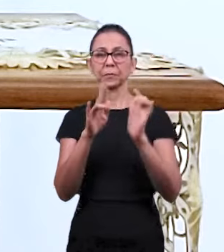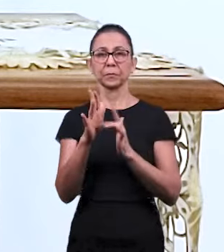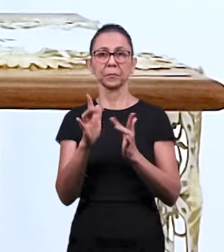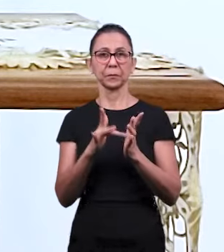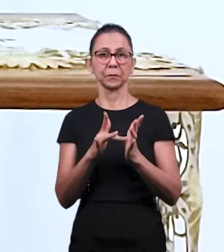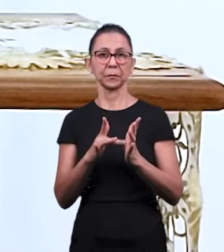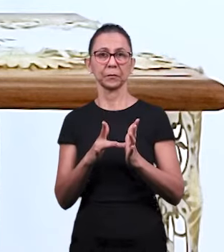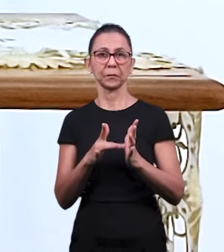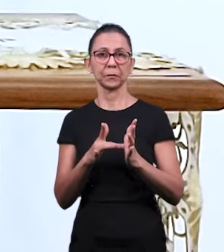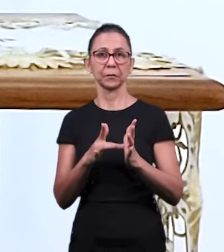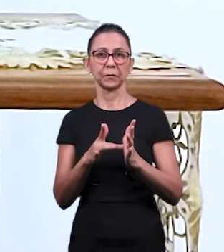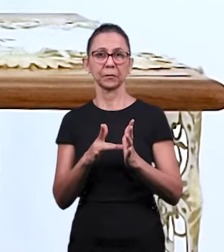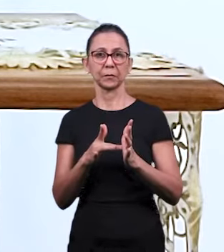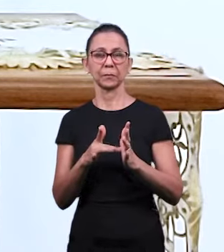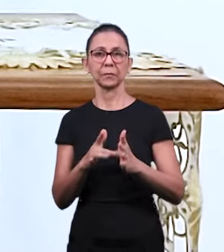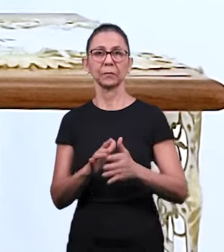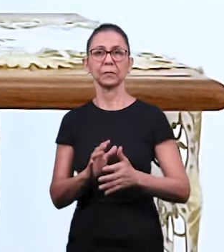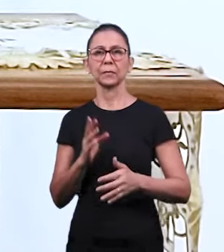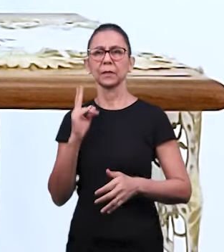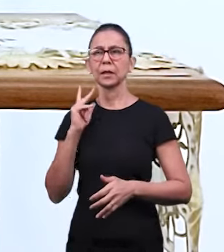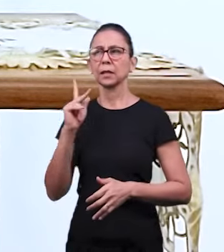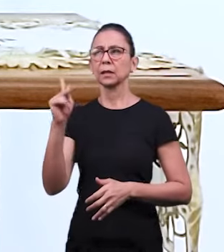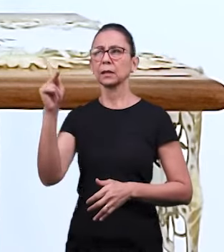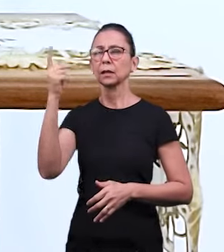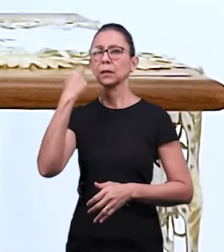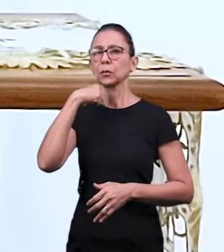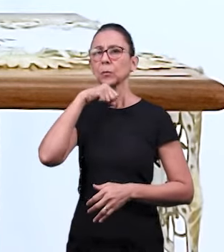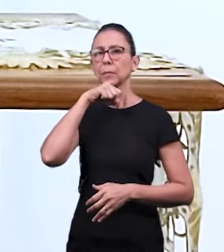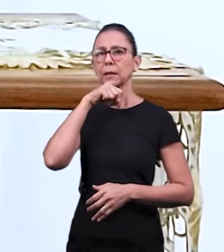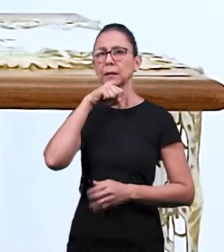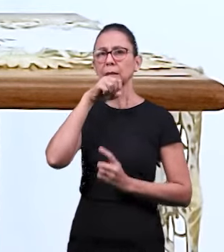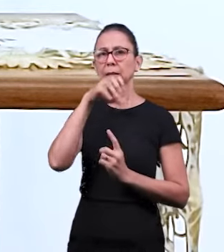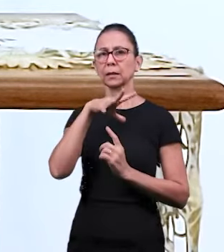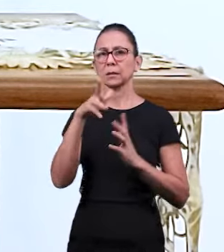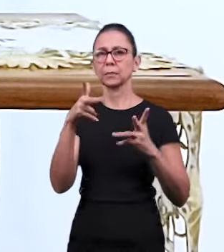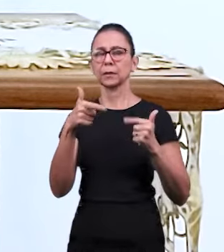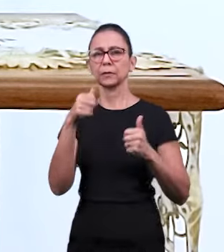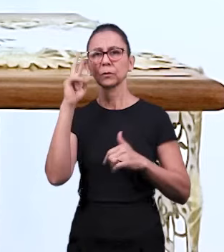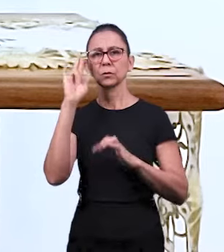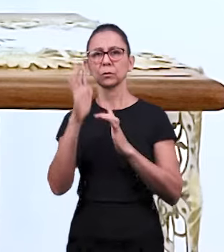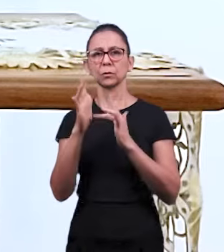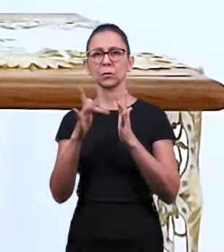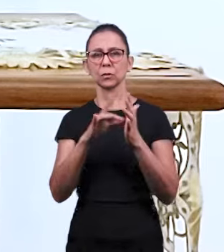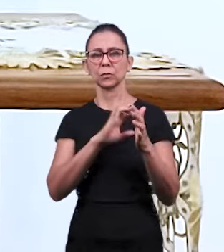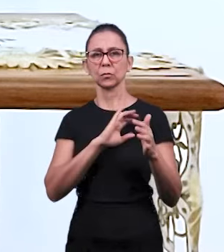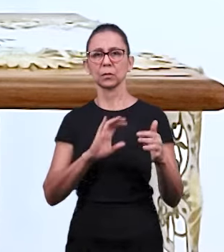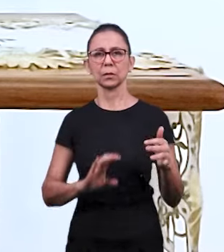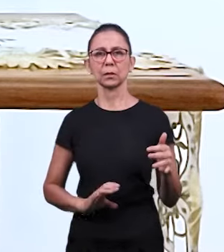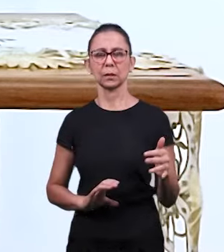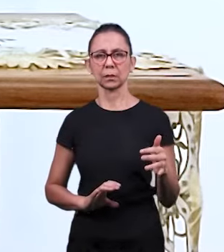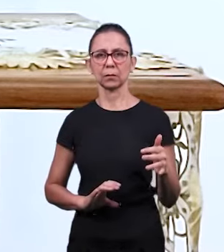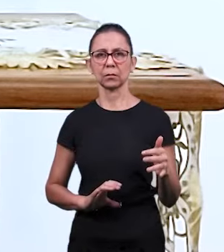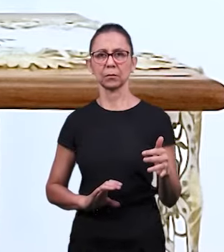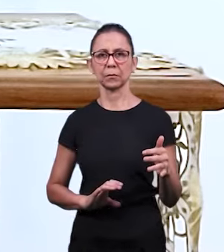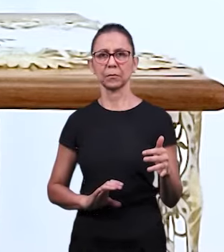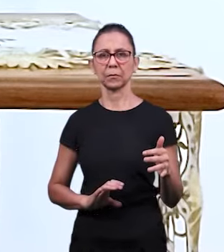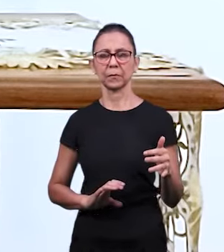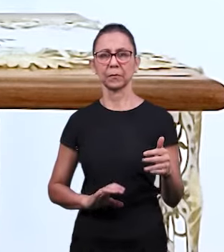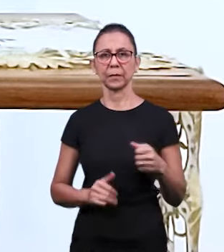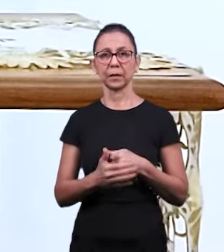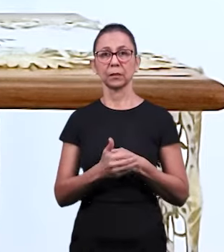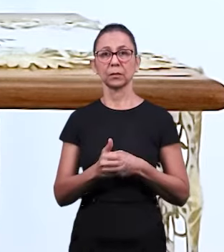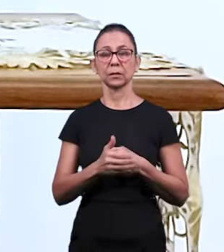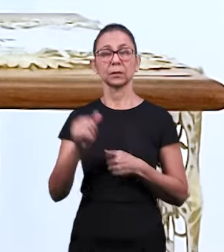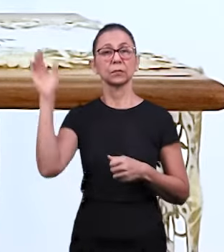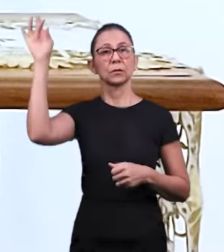Христа. И мы исповедуем благодать Господа Иисуса Христа, любовь Бога Отца и общение Святого Духа Божьего